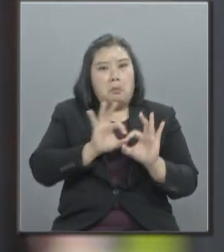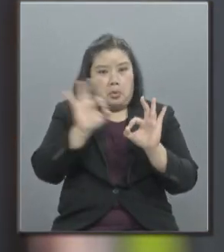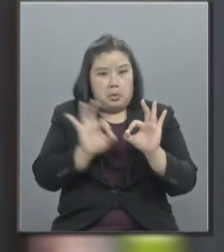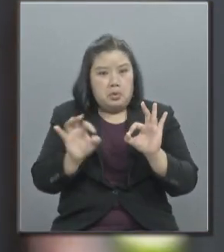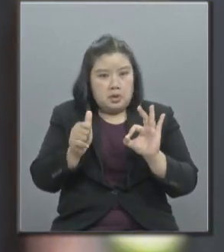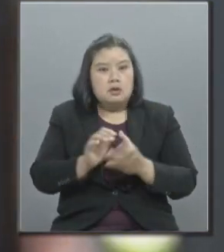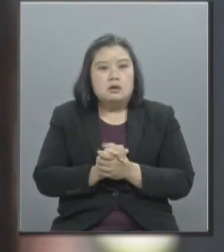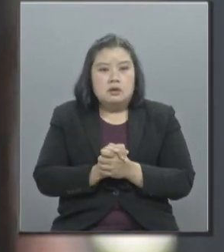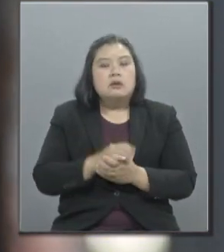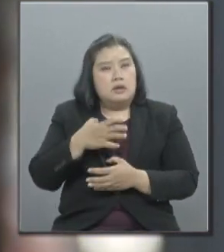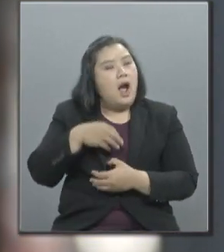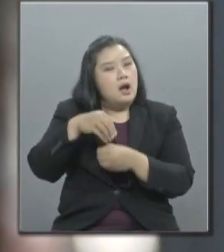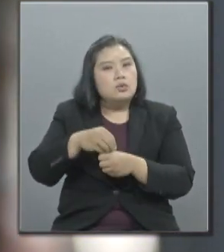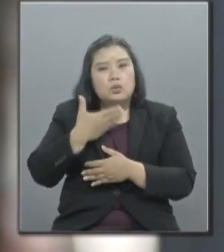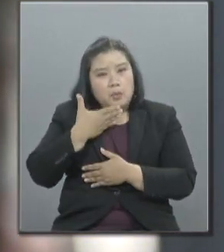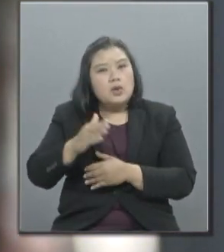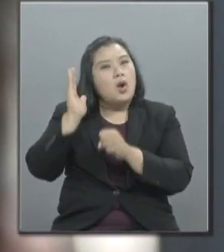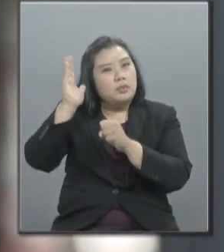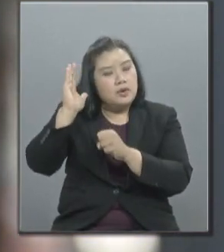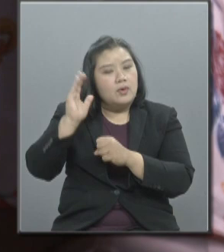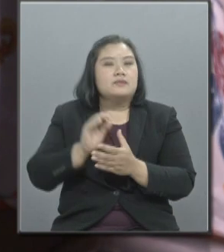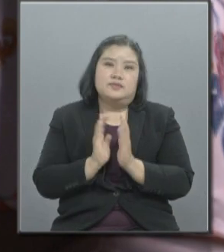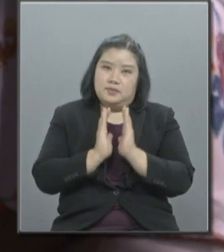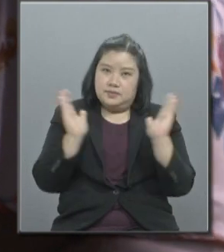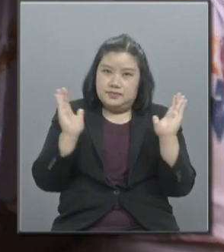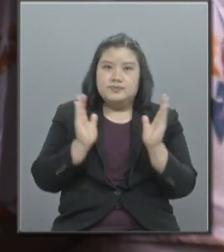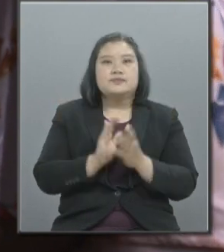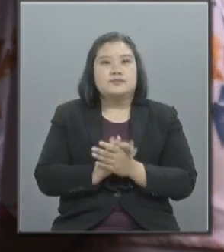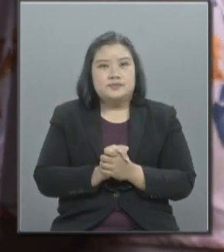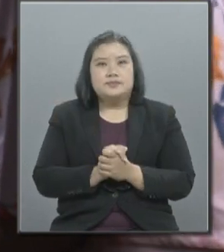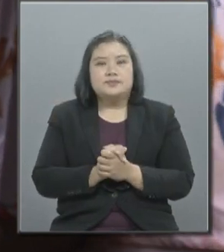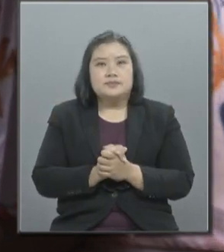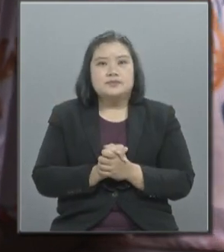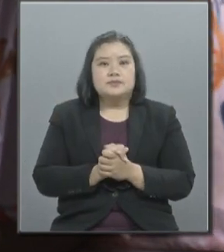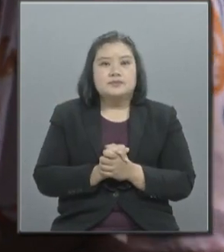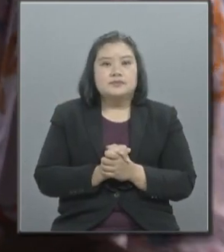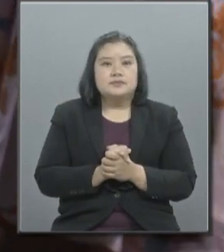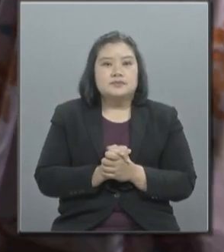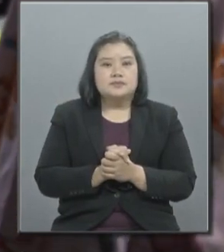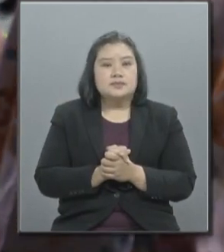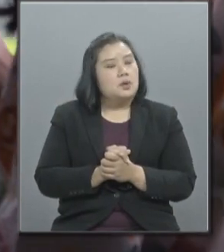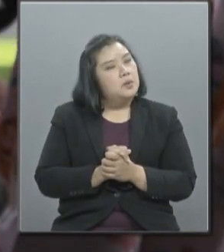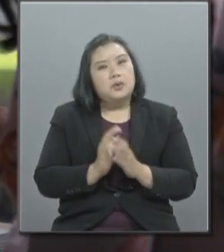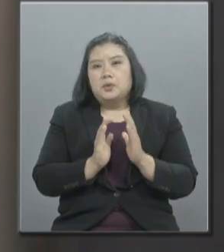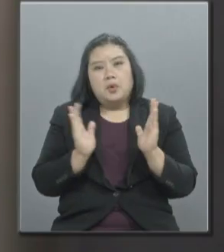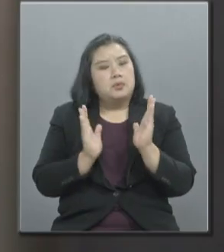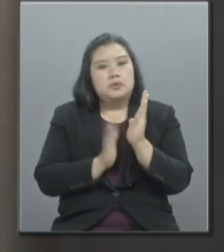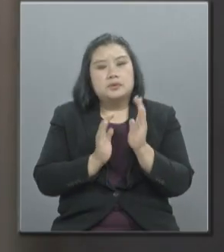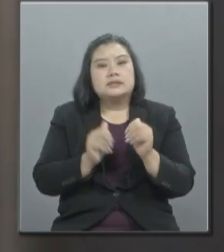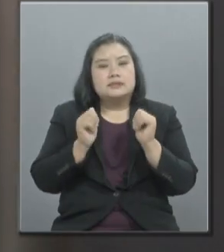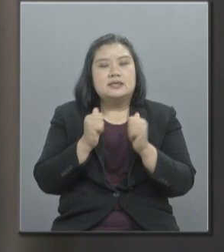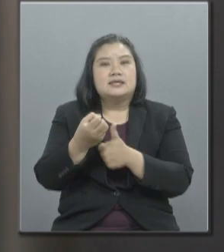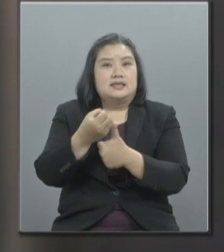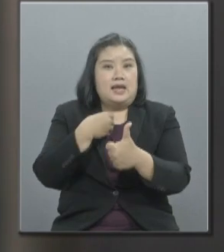เบสอยู่กับรายการเป็นยังไงนะขอบพระคุณมากค่ะ ขอบคุณนะครับคุณอารีโหอันนี้ดีมากเลยฮะ ค่ะ13